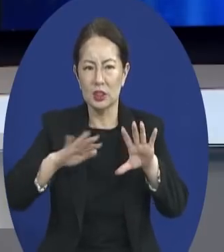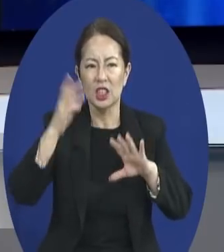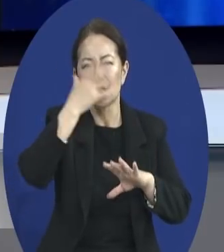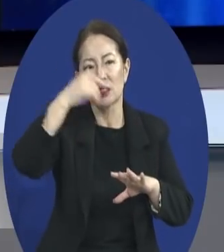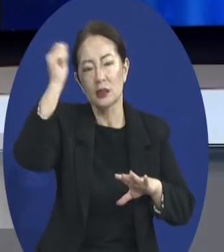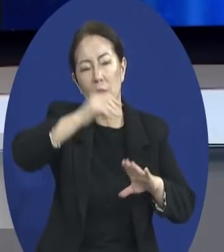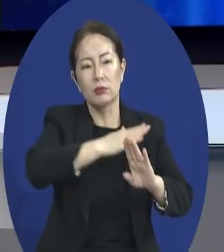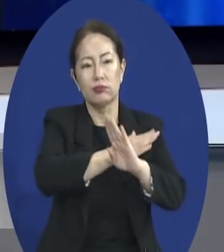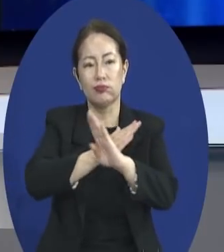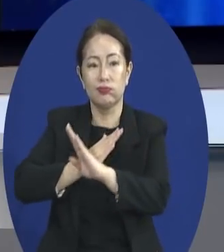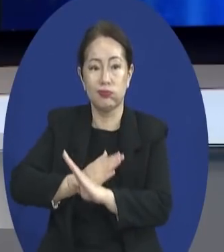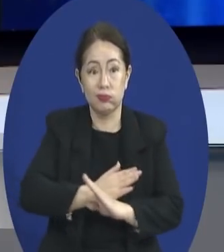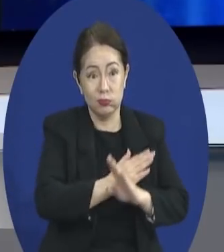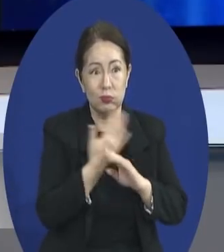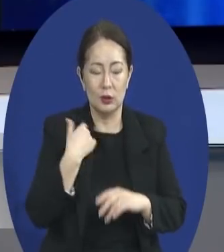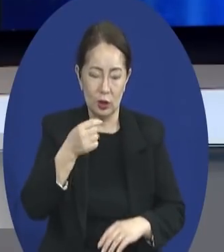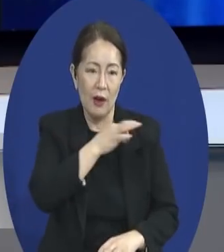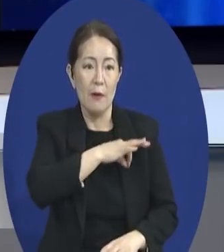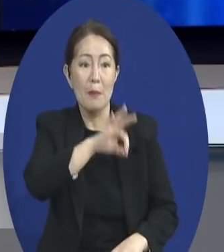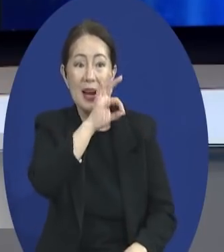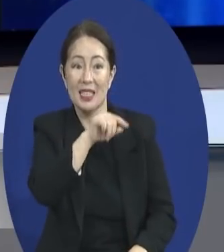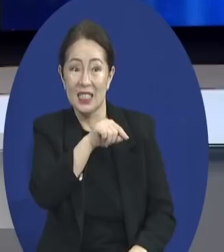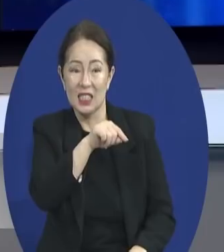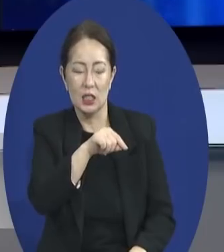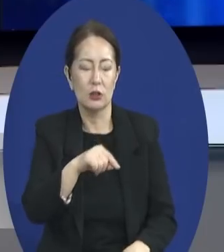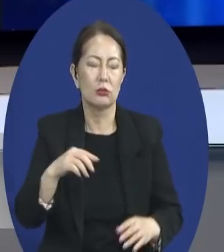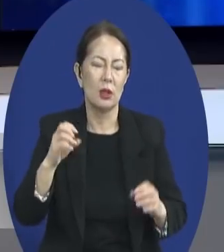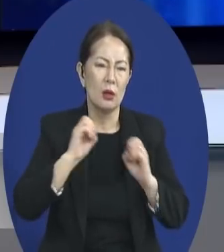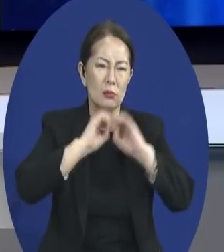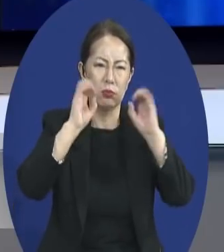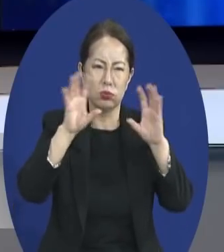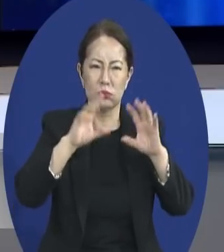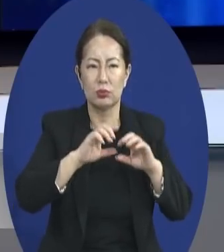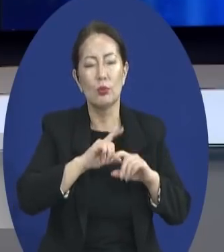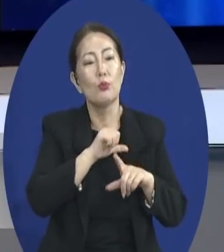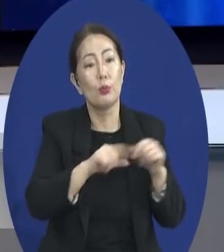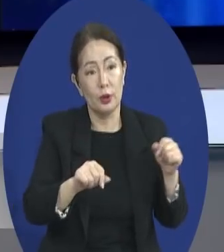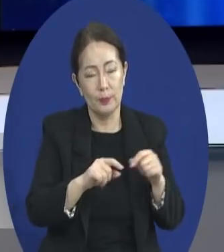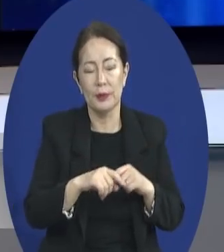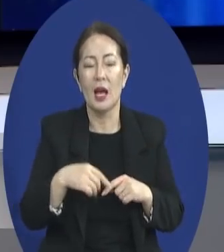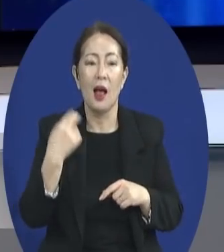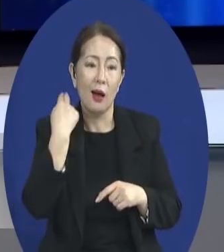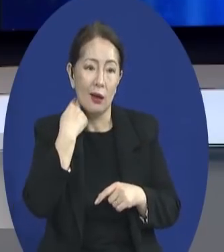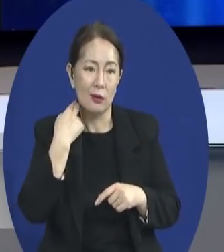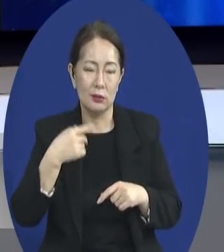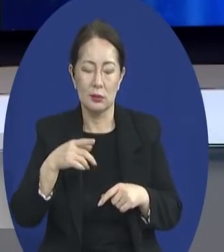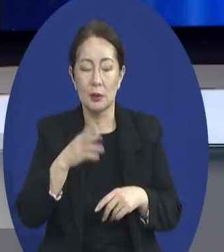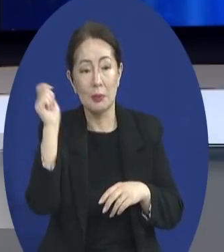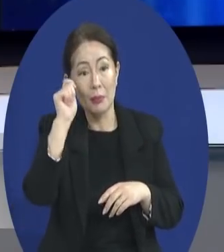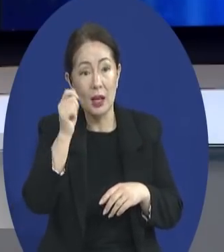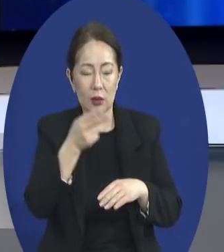эхэлсэн. Тэгвэл Парис хотоо салат бодуулах шоуга цоцолж Харин Лондон хотоо баярын арга хэмжээгээ телевизээр шууд дамжуулсан